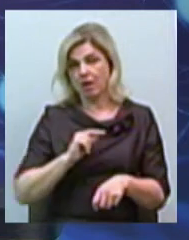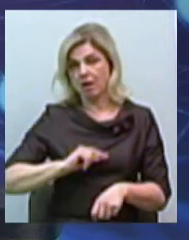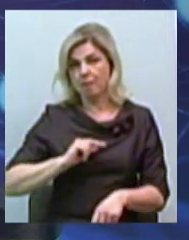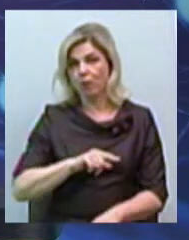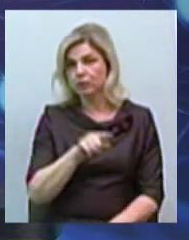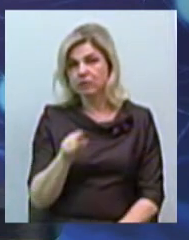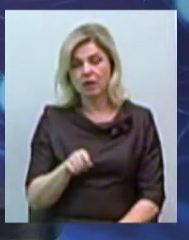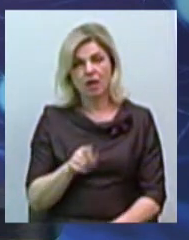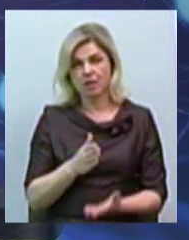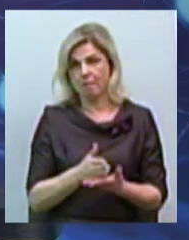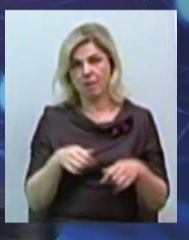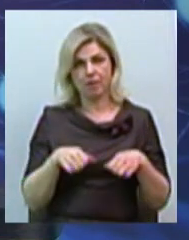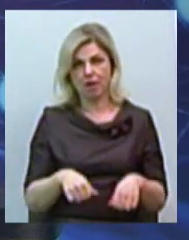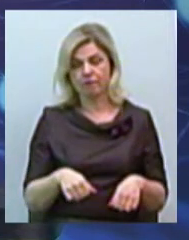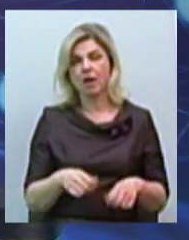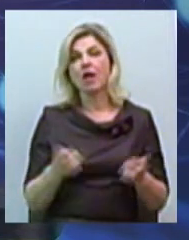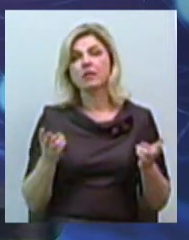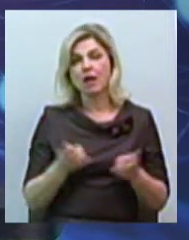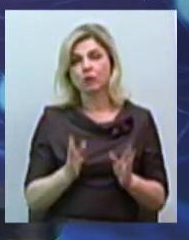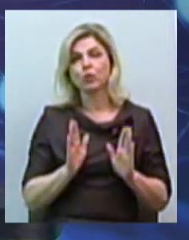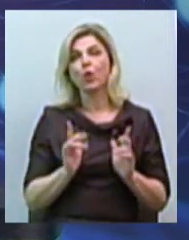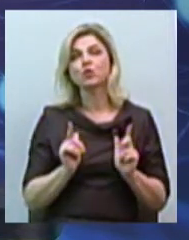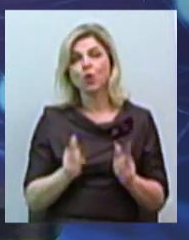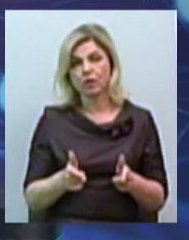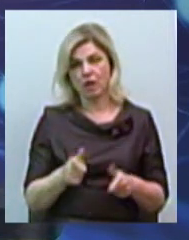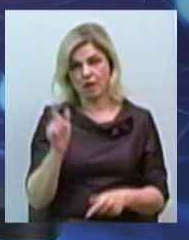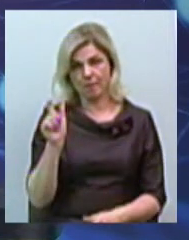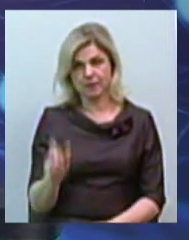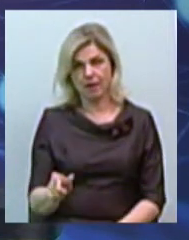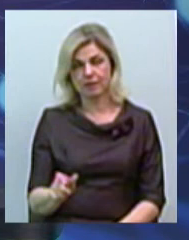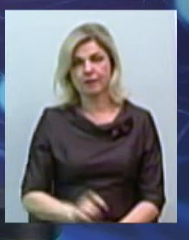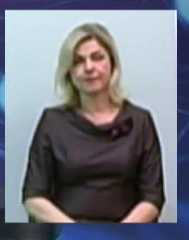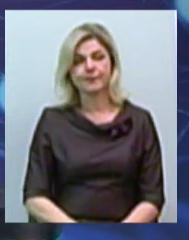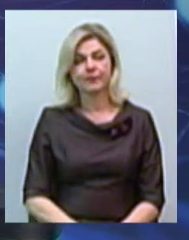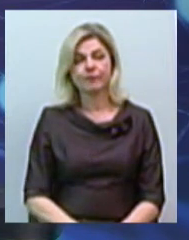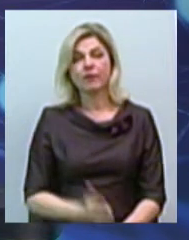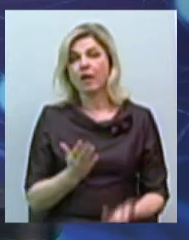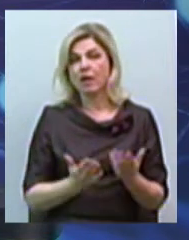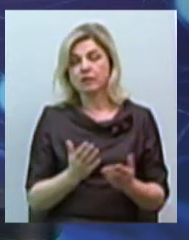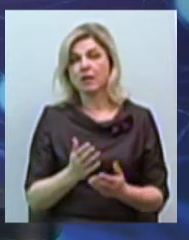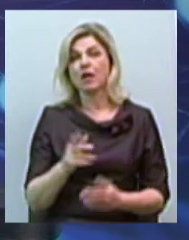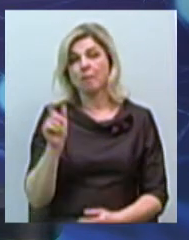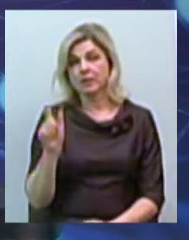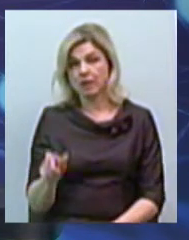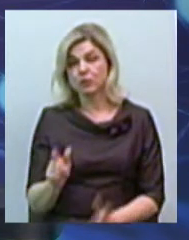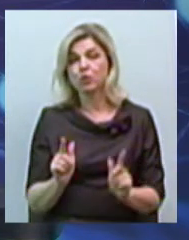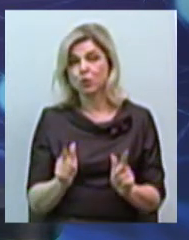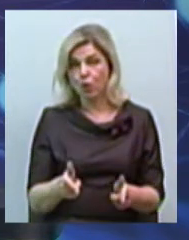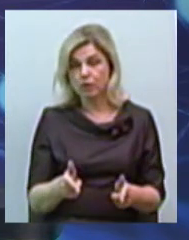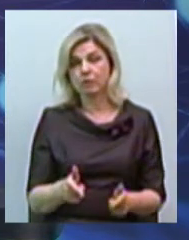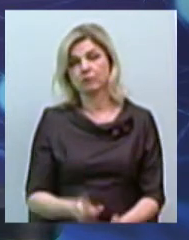працівники, не можемо. На це потрібна згода пацієнта. Тому, якщо пацієнт згоден,